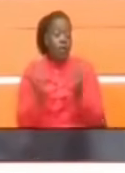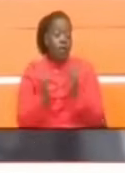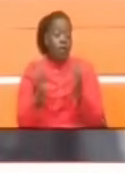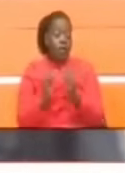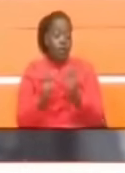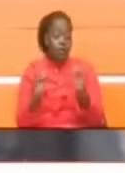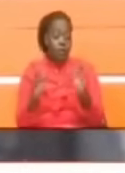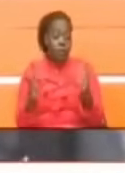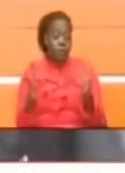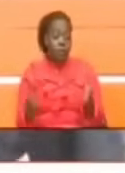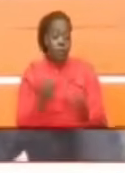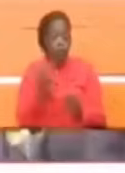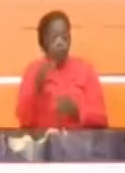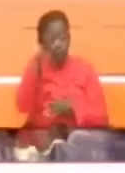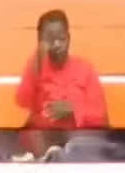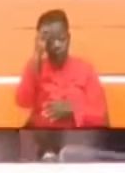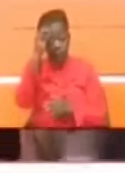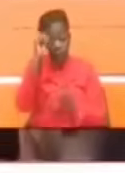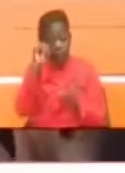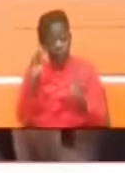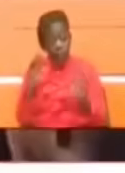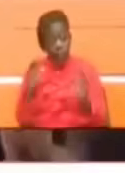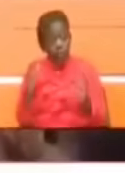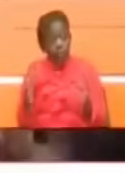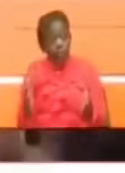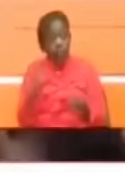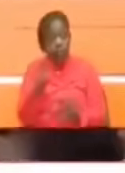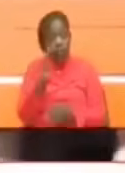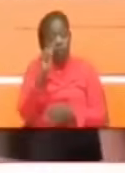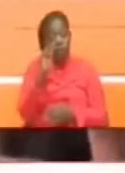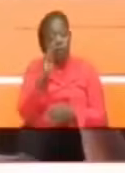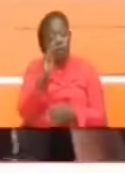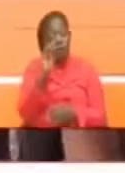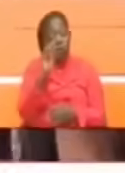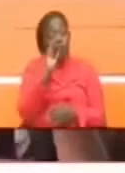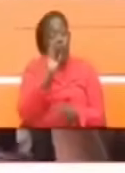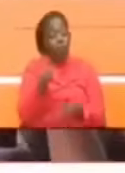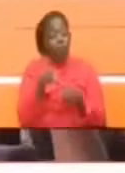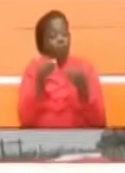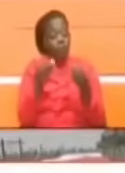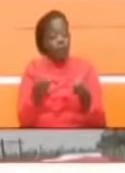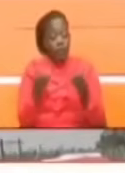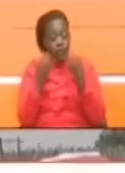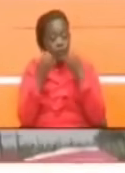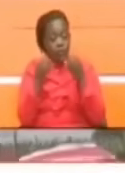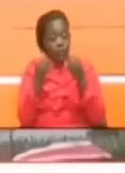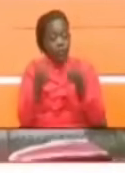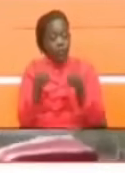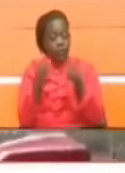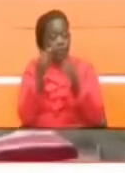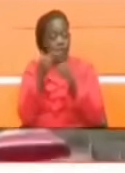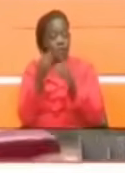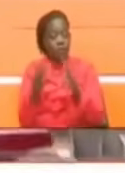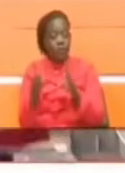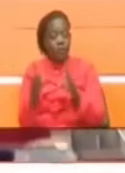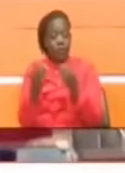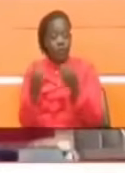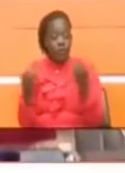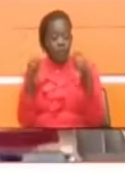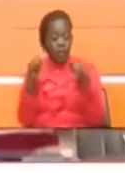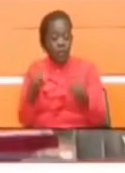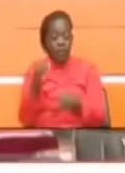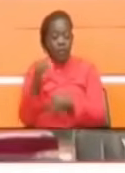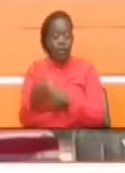kuba tuyina abantu batakushoma bwari cyakulanya ariko baka watusiza eri banabushenye generation is a new